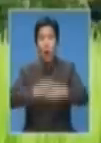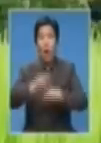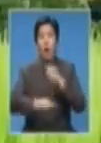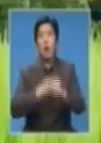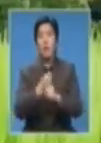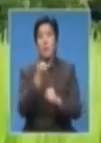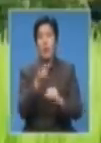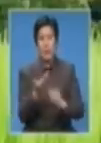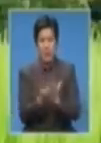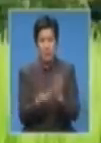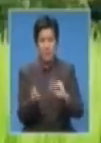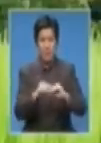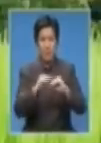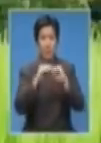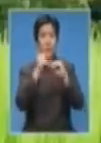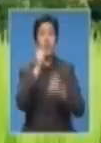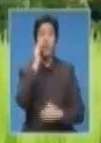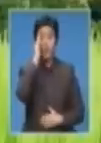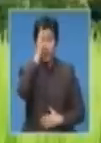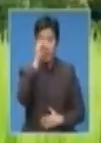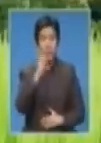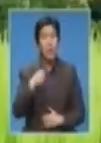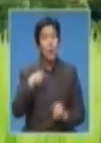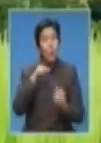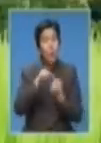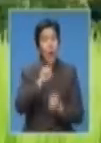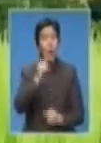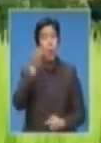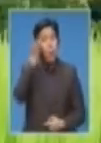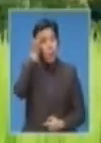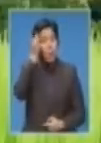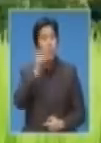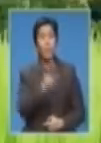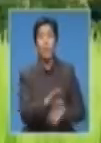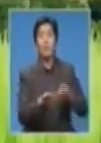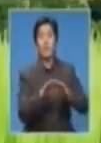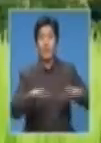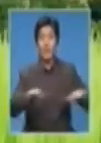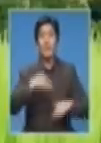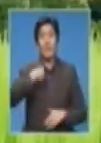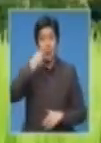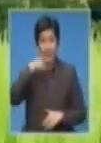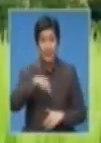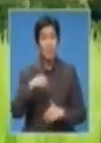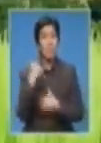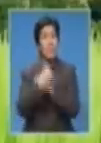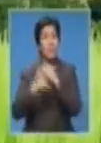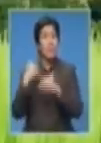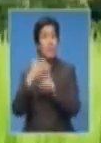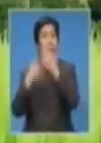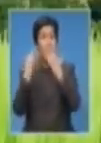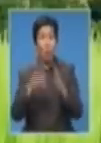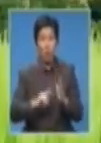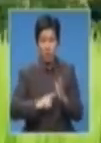จะสร้างมูลค่าเพิ่มได้ในอนาคตนะครับเป็นภูมิปัญญาของลูกหลานของเราเองทั้งนี้ประเทศที่พัฒนาแล้วนั้นต่างเริ่ม